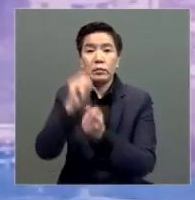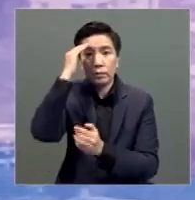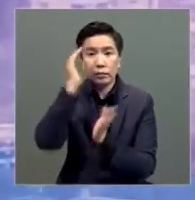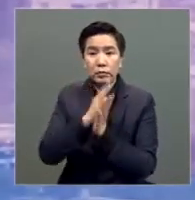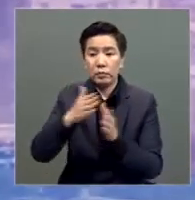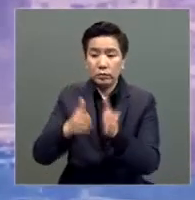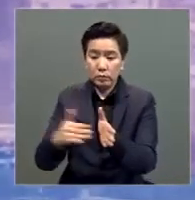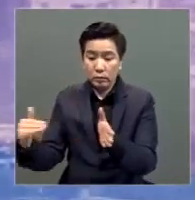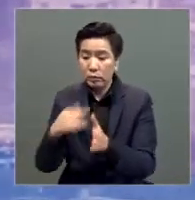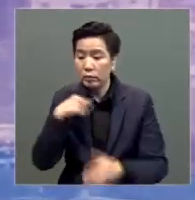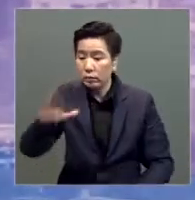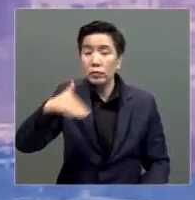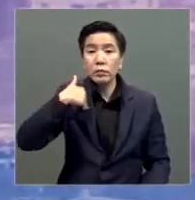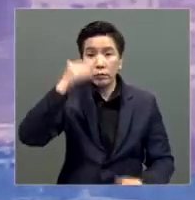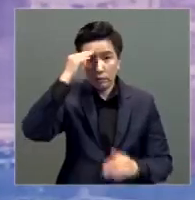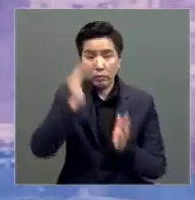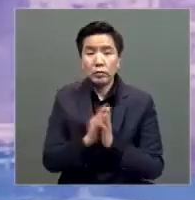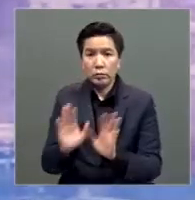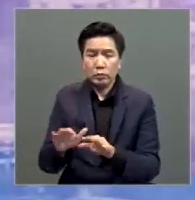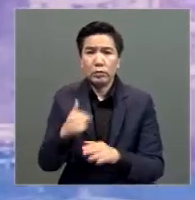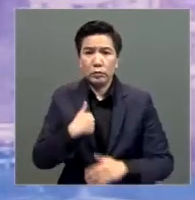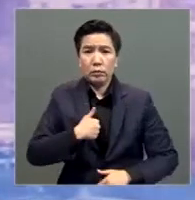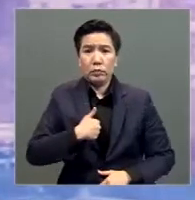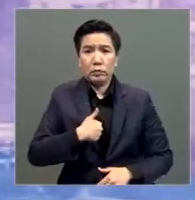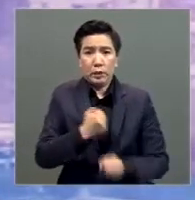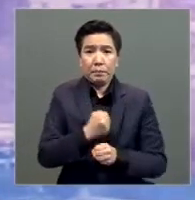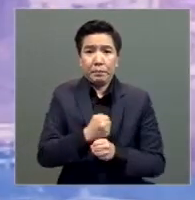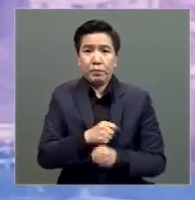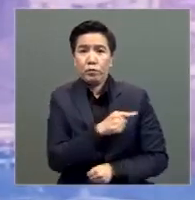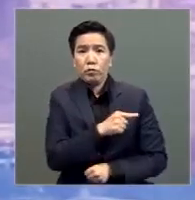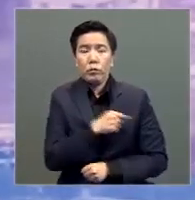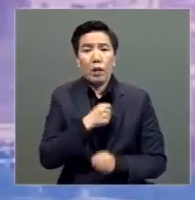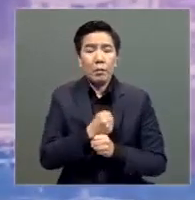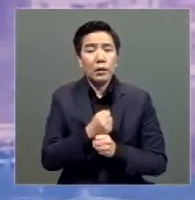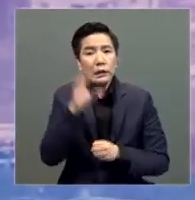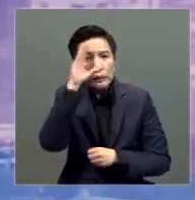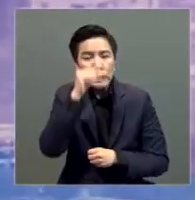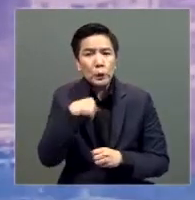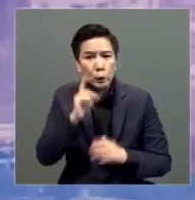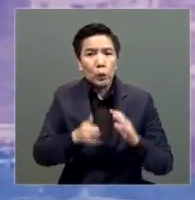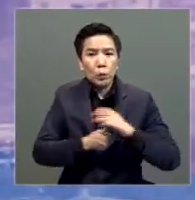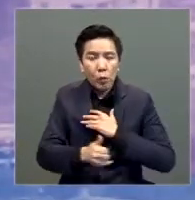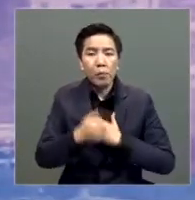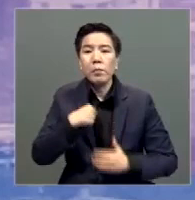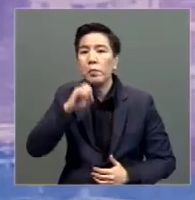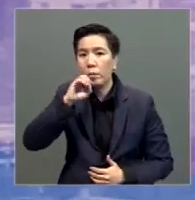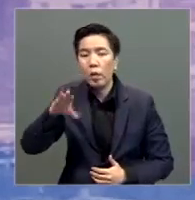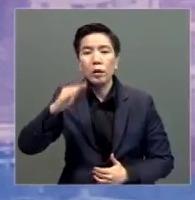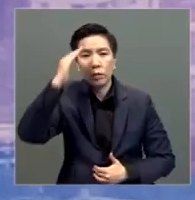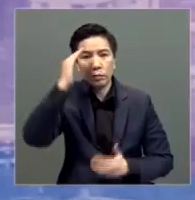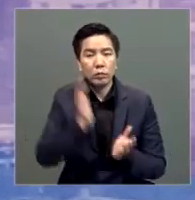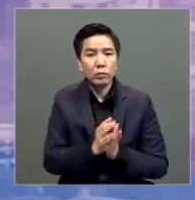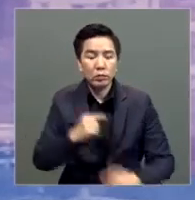จตั้งด่านอยู่ท่านก็บอกเจ้าหน้าที่คนนั้นนั่นแหละครับว่าผมจะมาปฏิบัติหน้าที่อย่างนี้อย่างนี้แล้วถ้าตำรวจคน